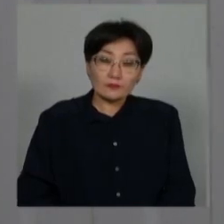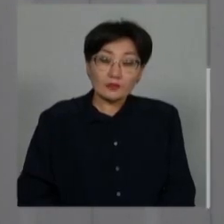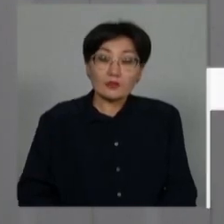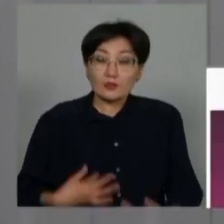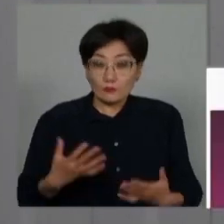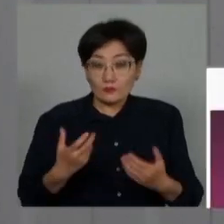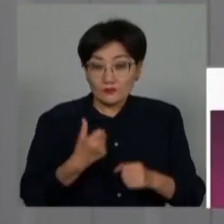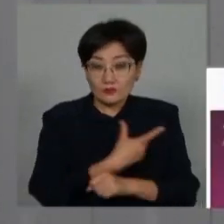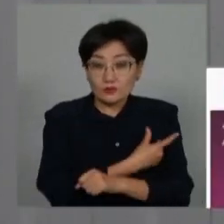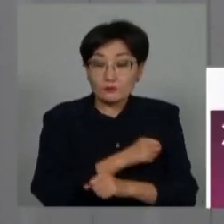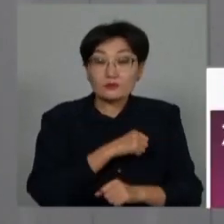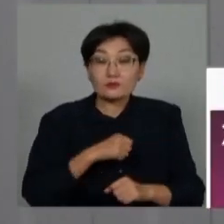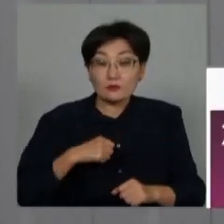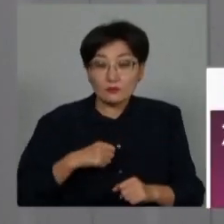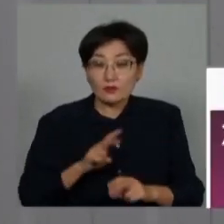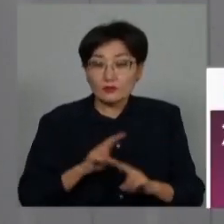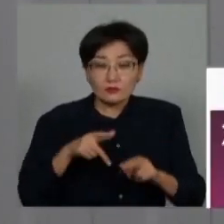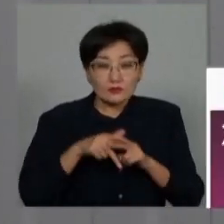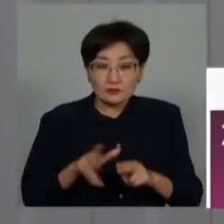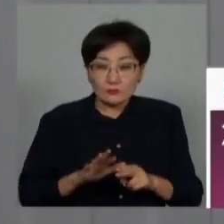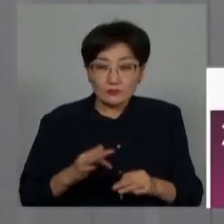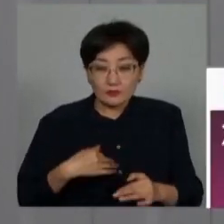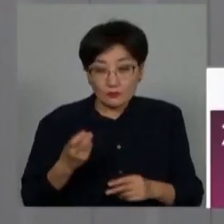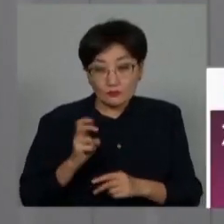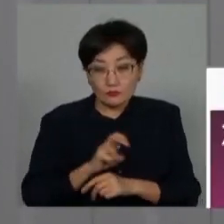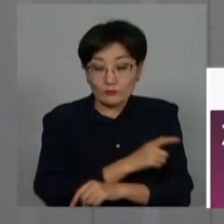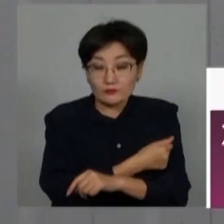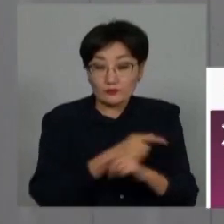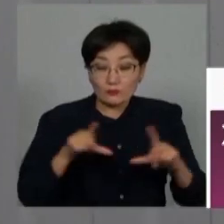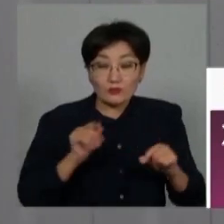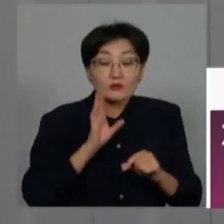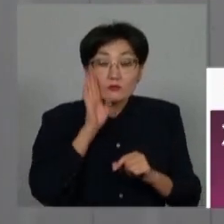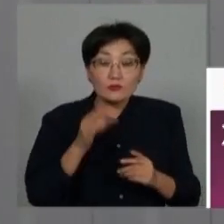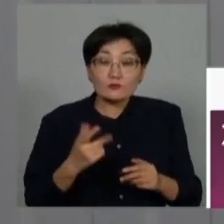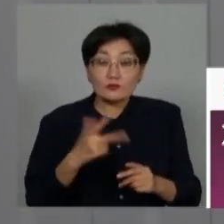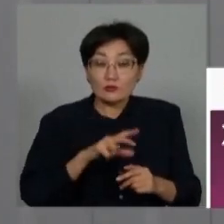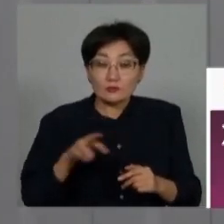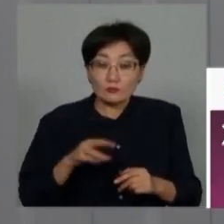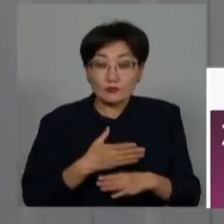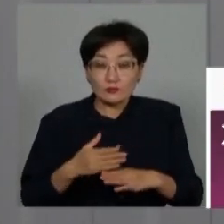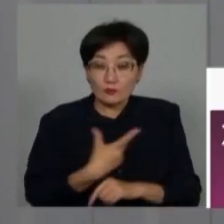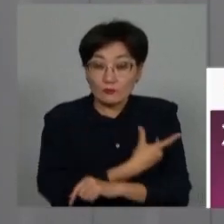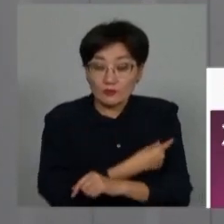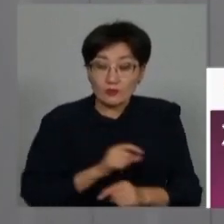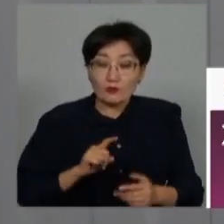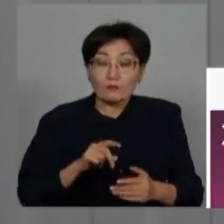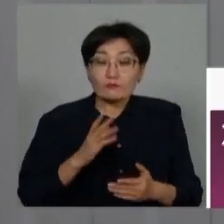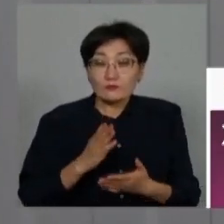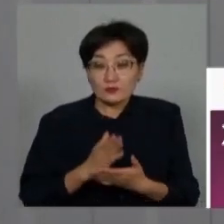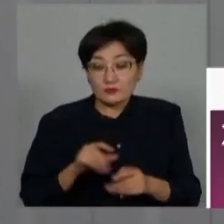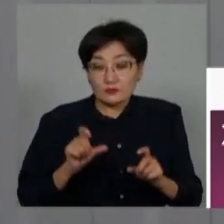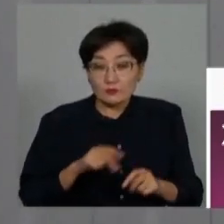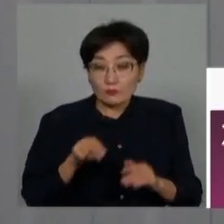Я получила вакцину добровольно, меня никто не заставлял. Я пришла в поликлинику утром и полчаса после вакцинации находилась под наблюдением